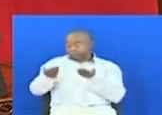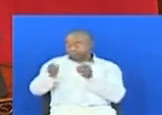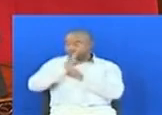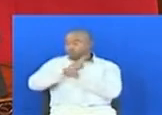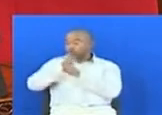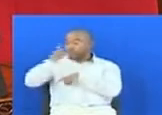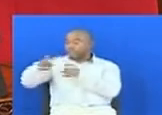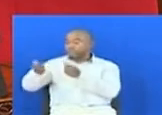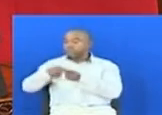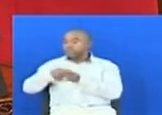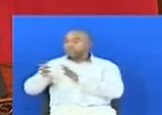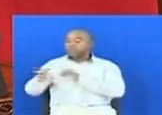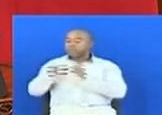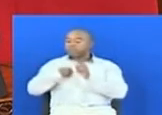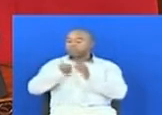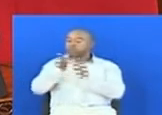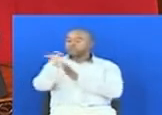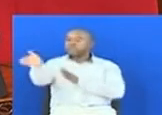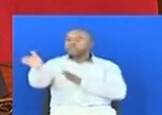nilikuwa nimepanga kukimbia.